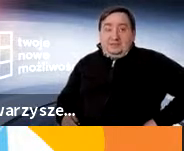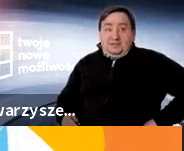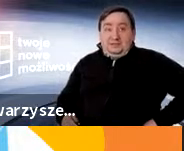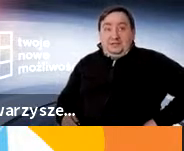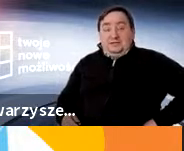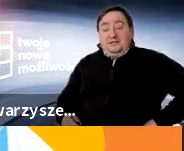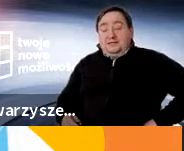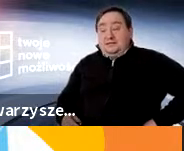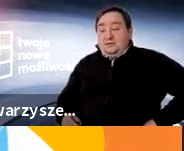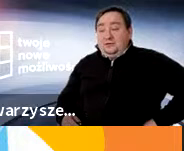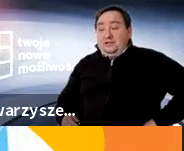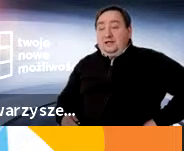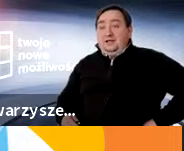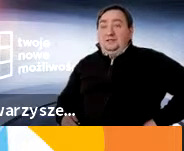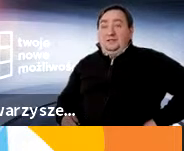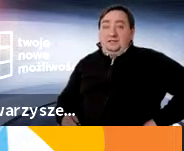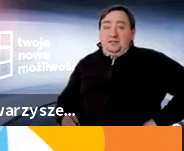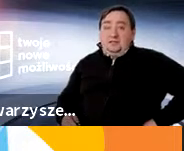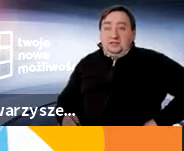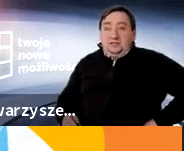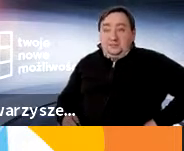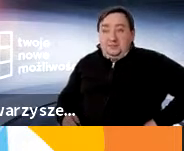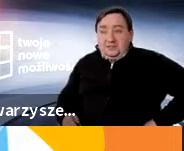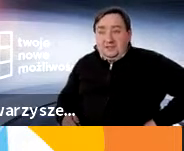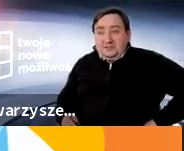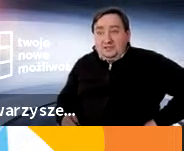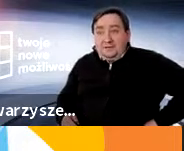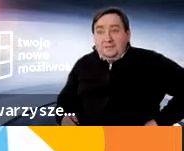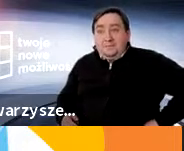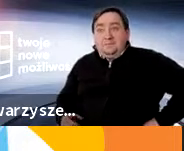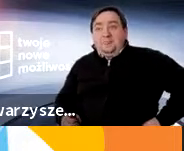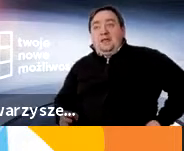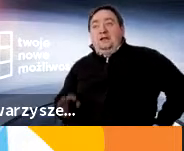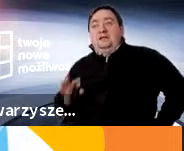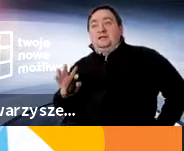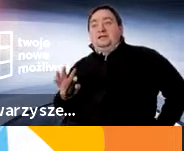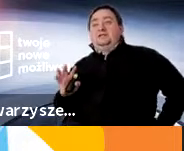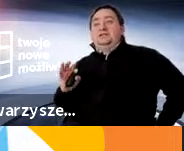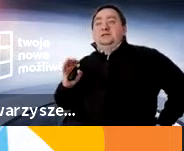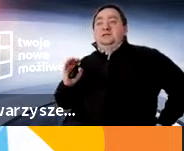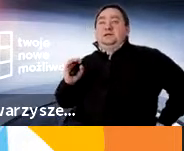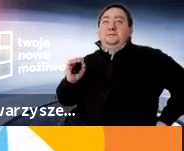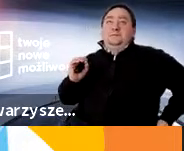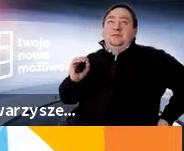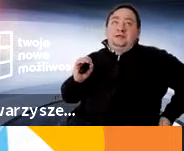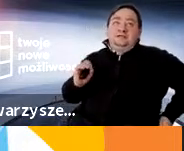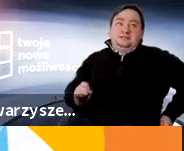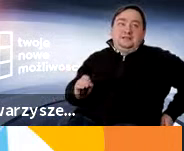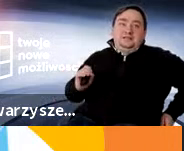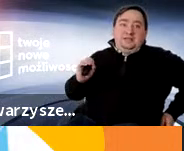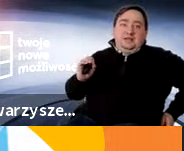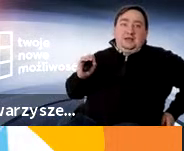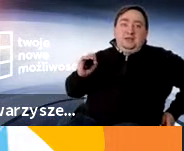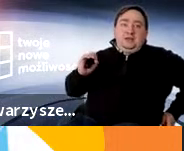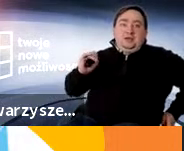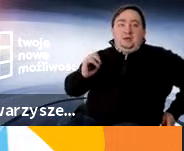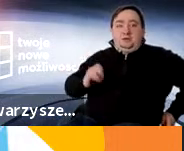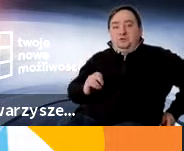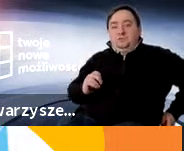niezbędna jest asystencja. Z jednej strony ta dydaktyczna na samych zajęciach, ale też